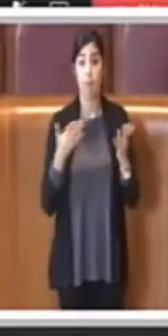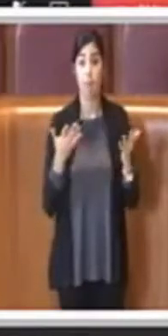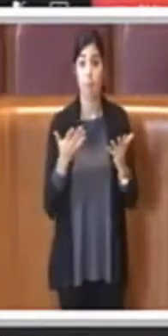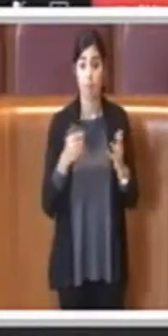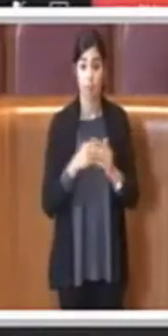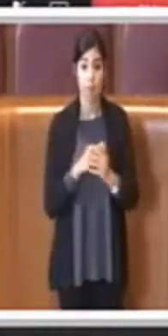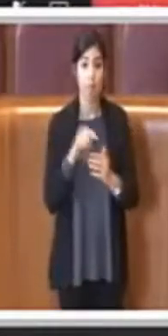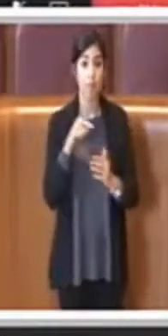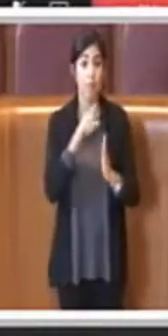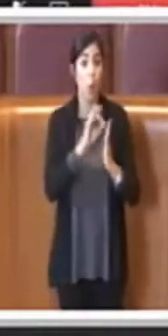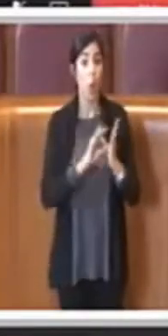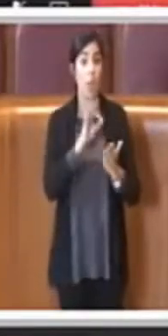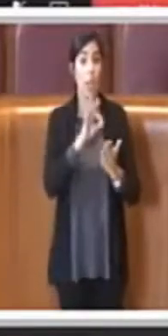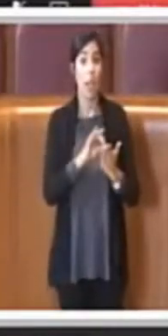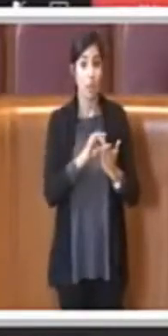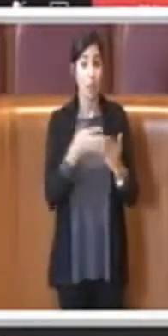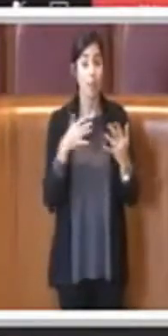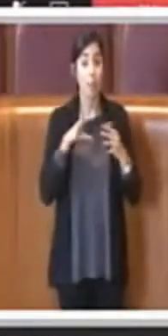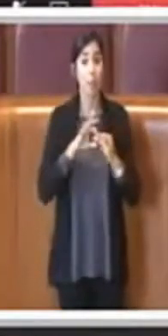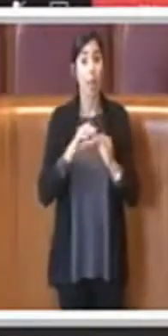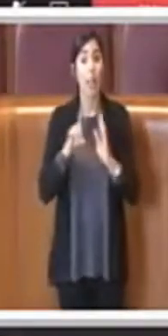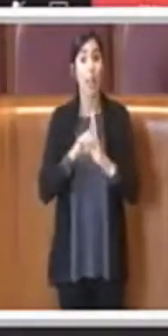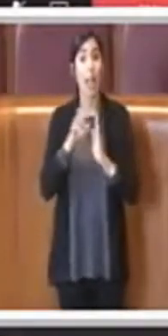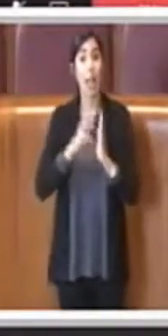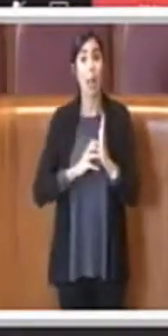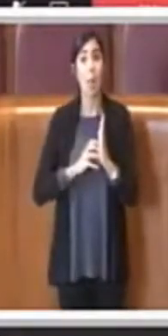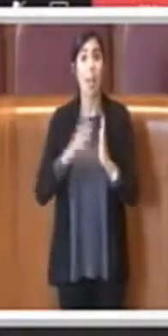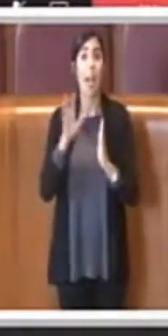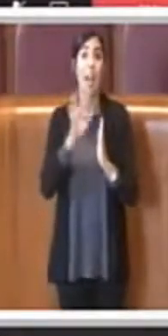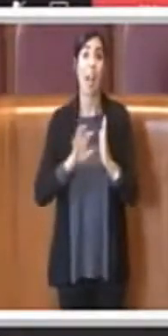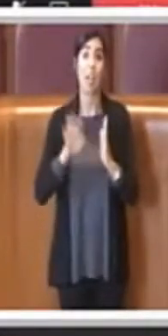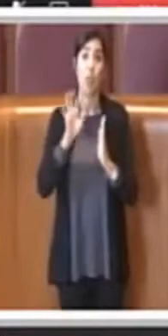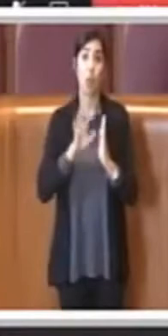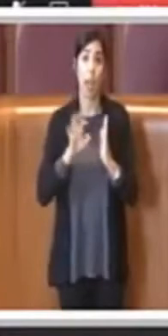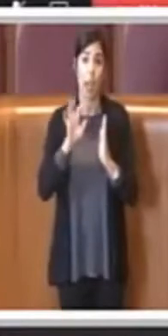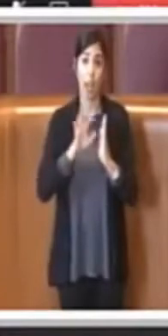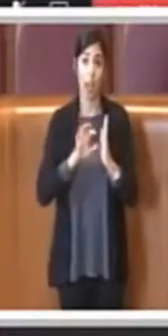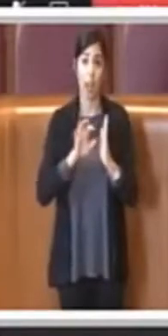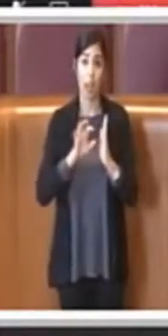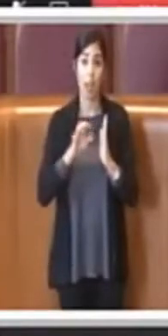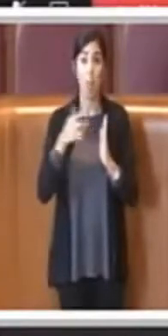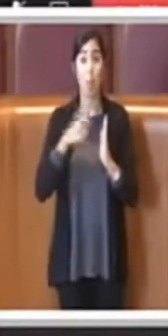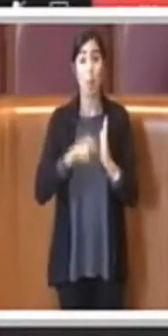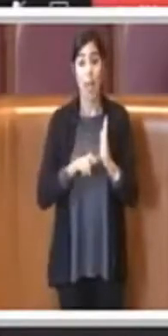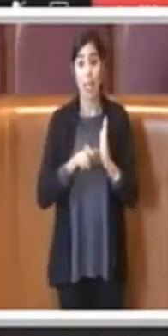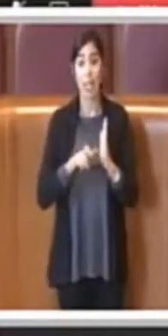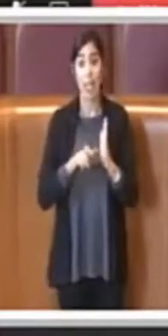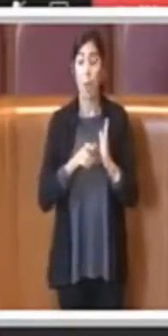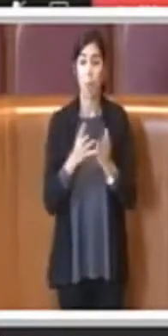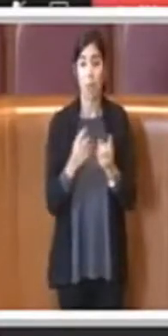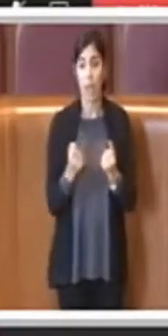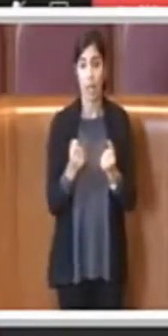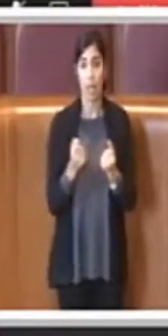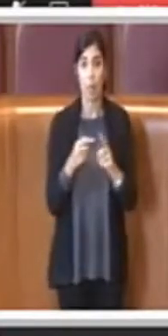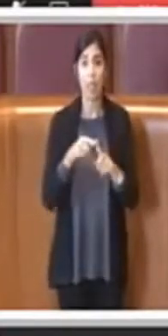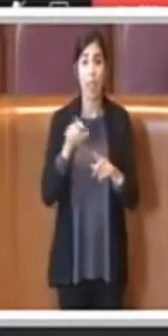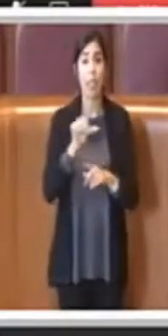fa riferimento ad una delibera regionale, perché praticamente la